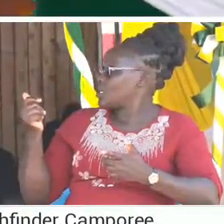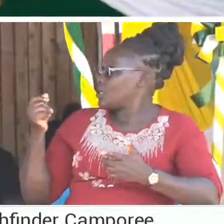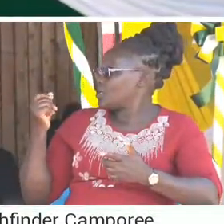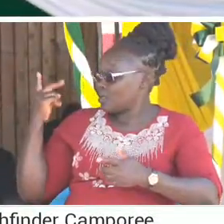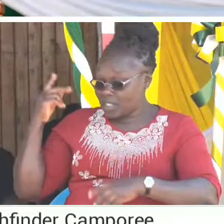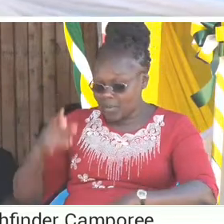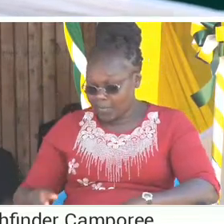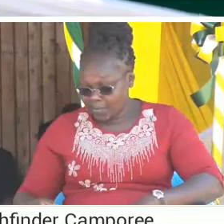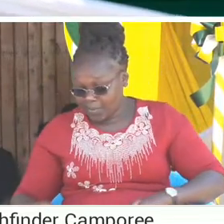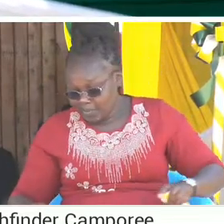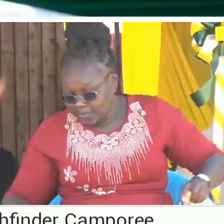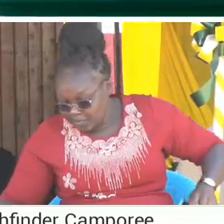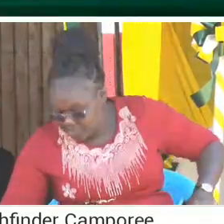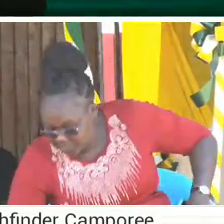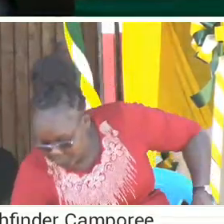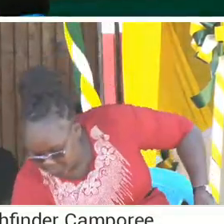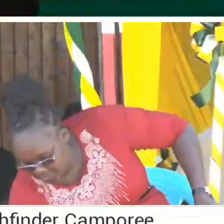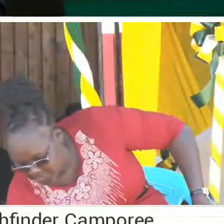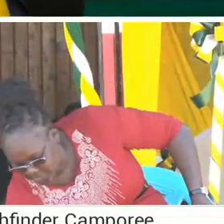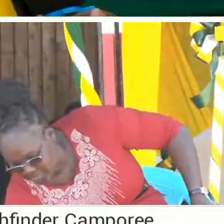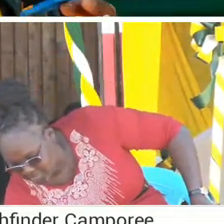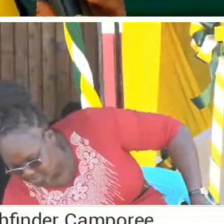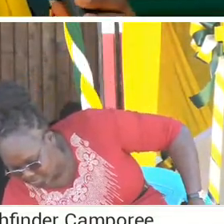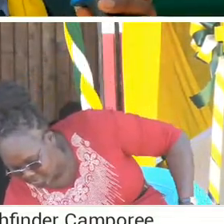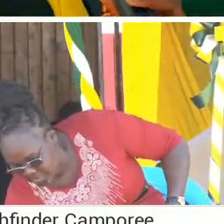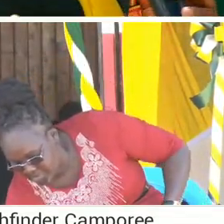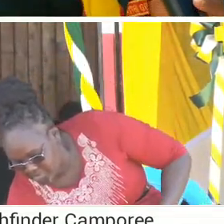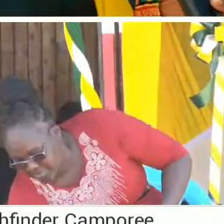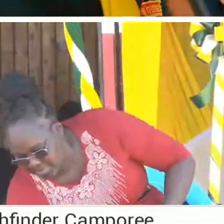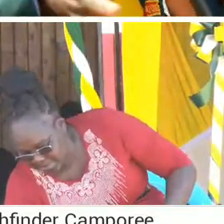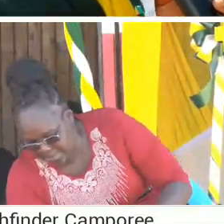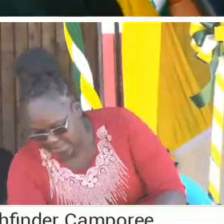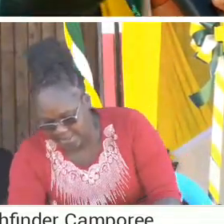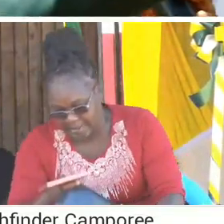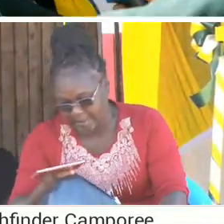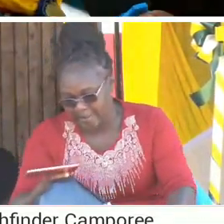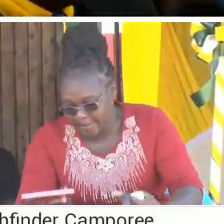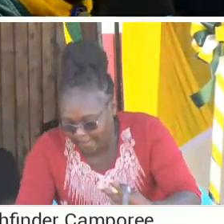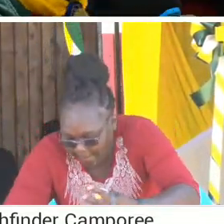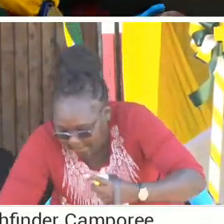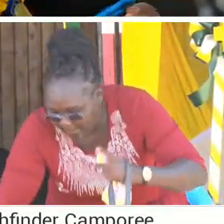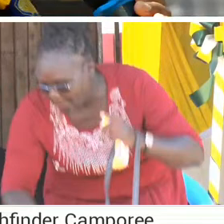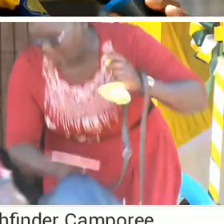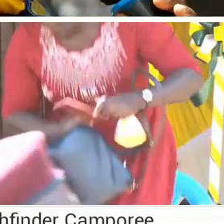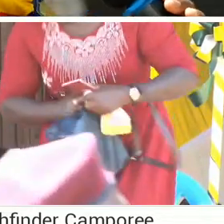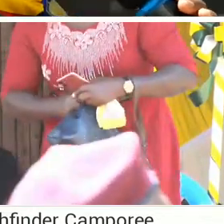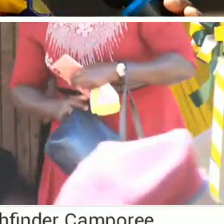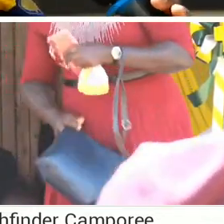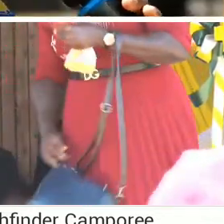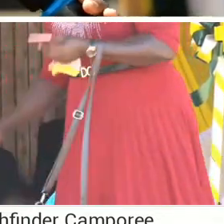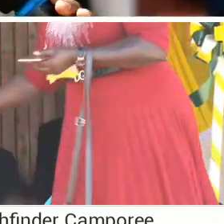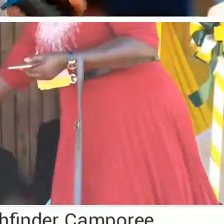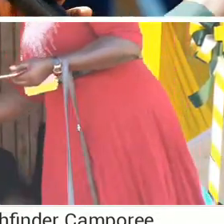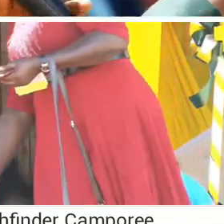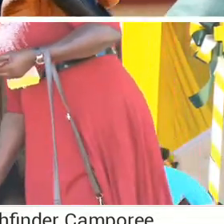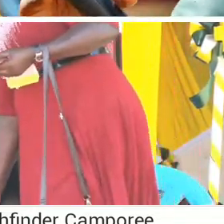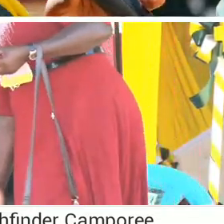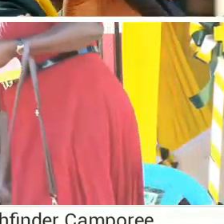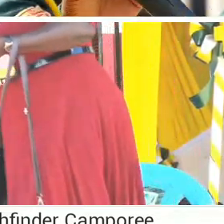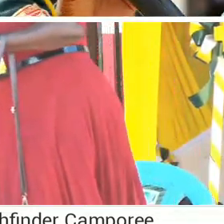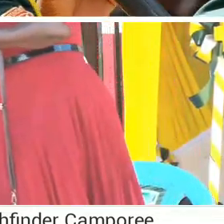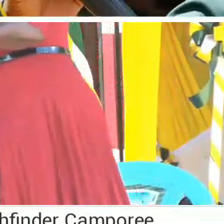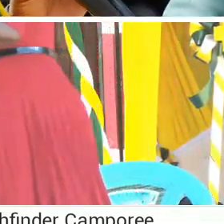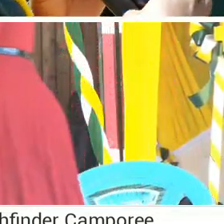Kisha nikaona malaika mwingine. Yohana anasema kisha nikaona malaika mwingine akiruka katikati ya mbingu. Ambaye alikuwa anaruka